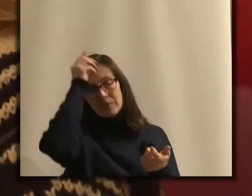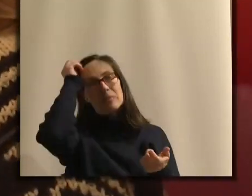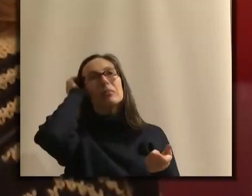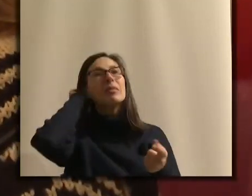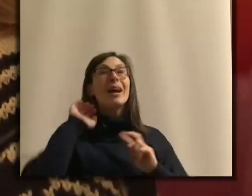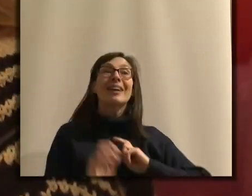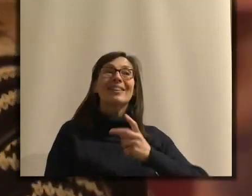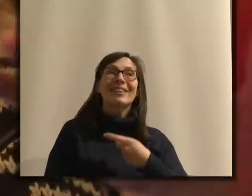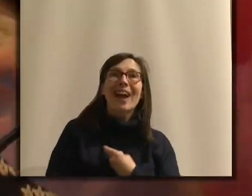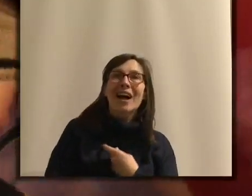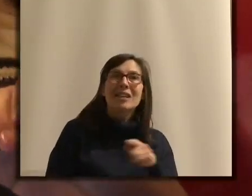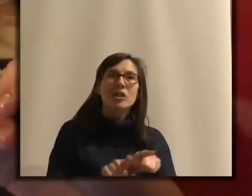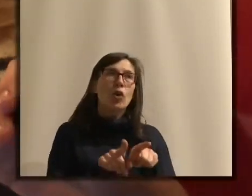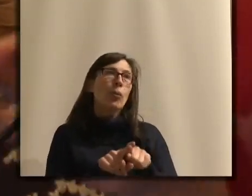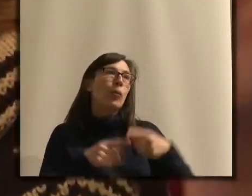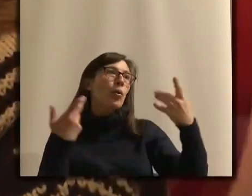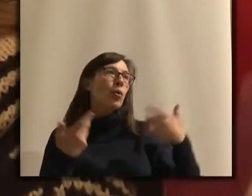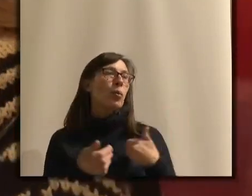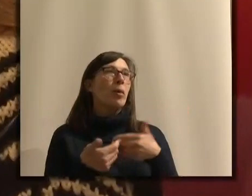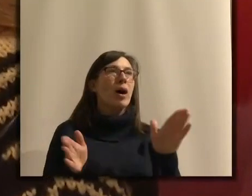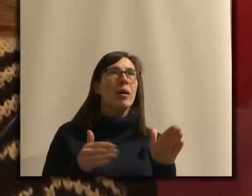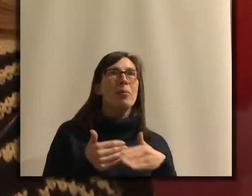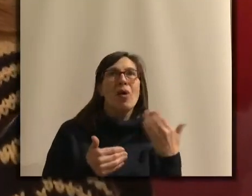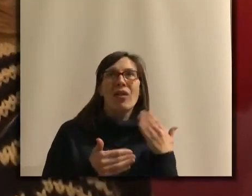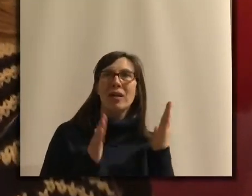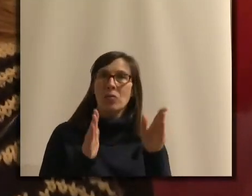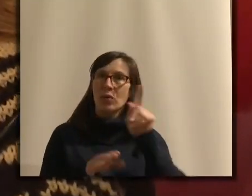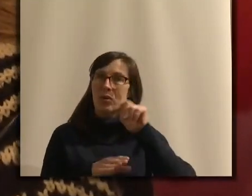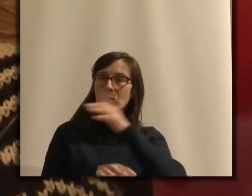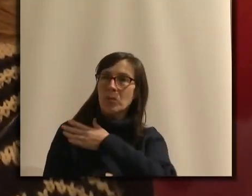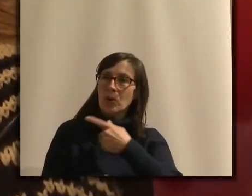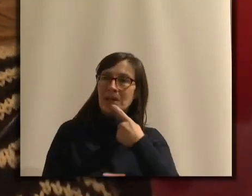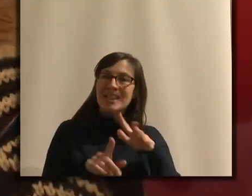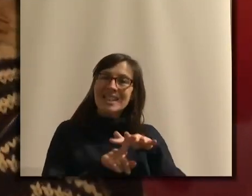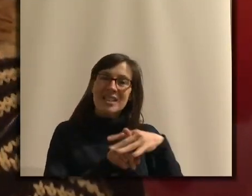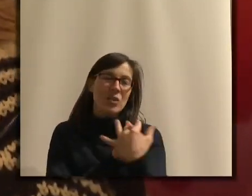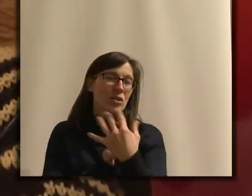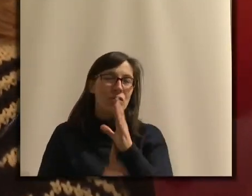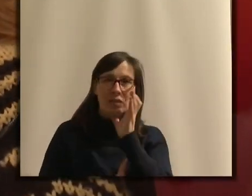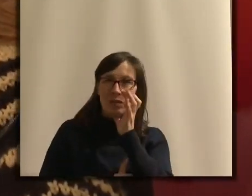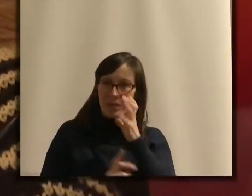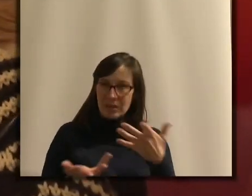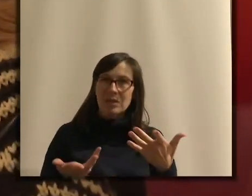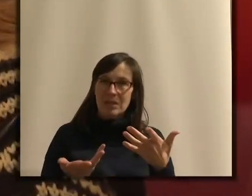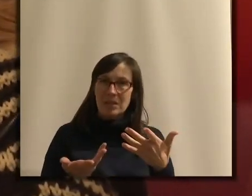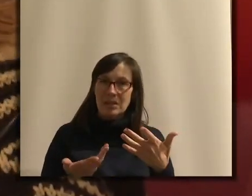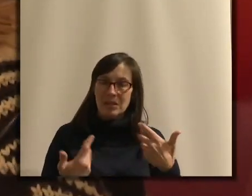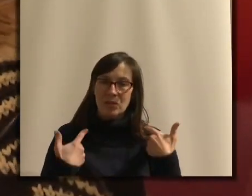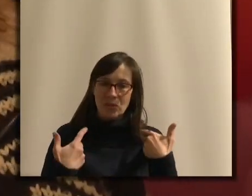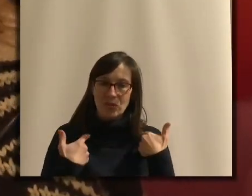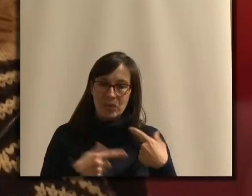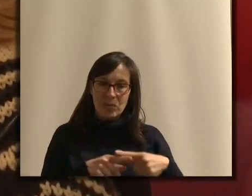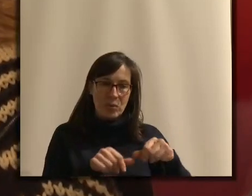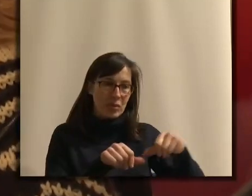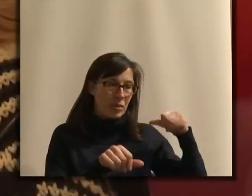trans no és una nova forma d'exotisme ni una moda. S'ha de tenir en compte la precarització, a vegades dramàtica, per a algunes persones que no tenen